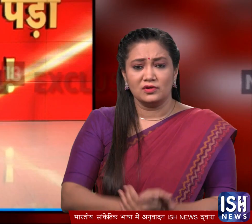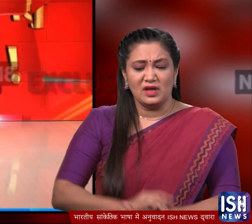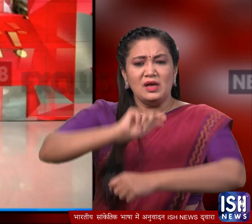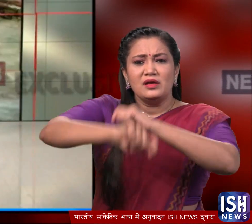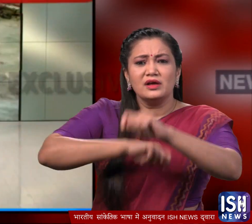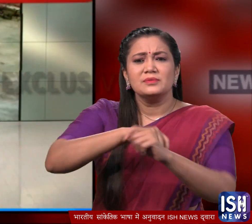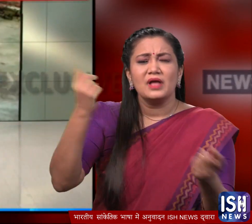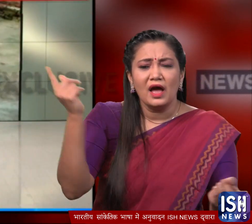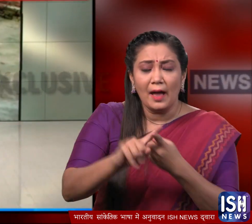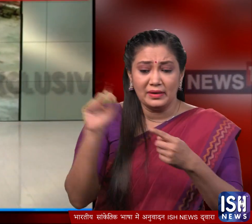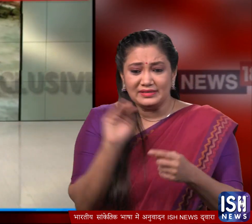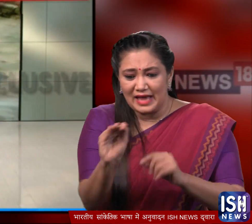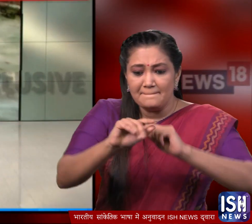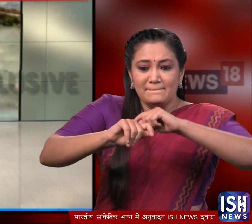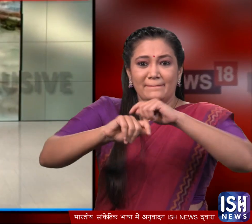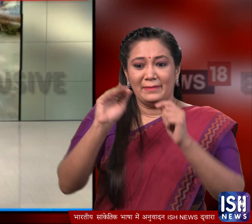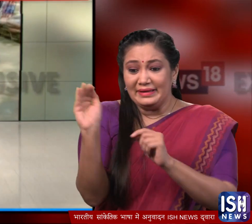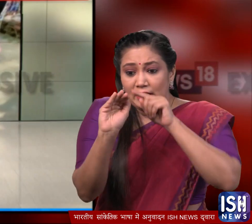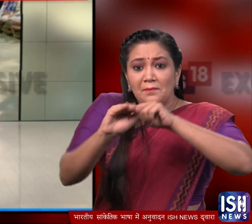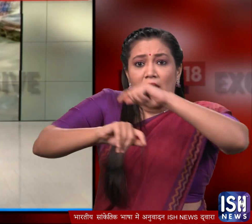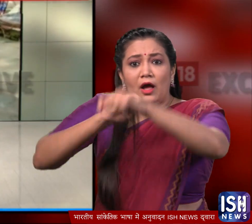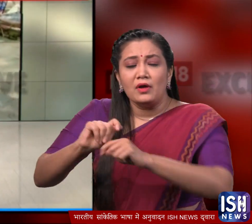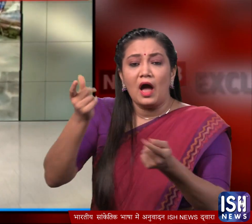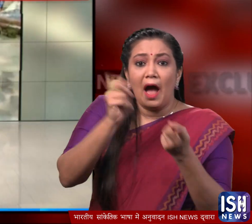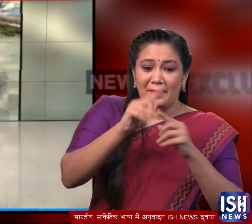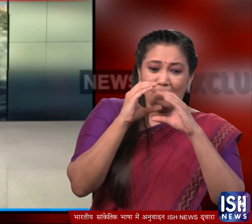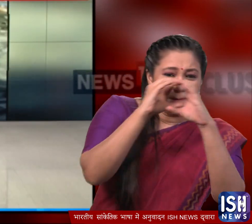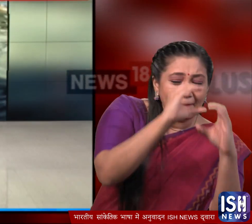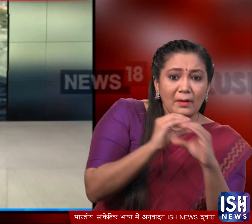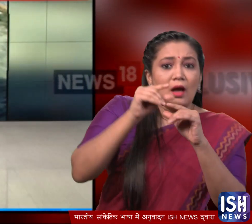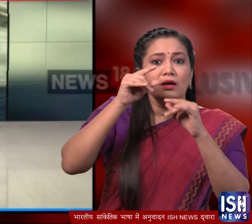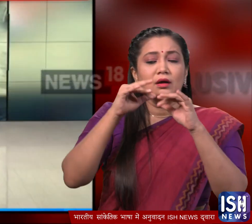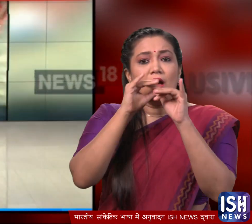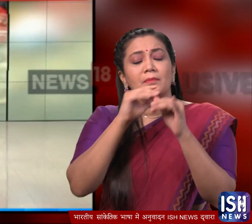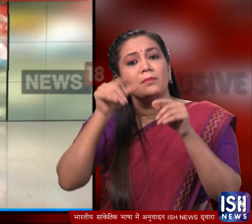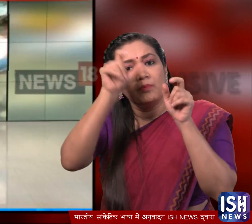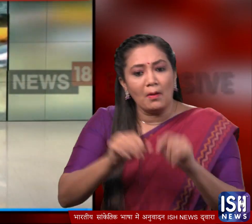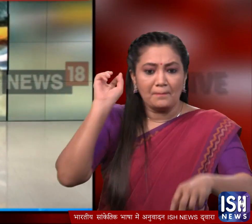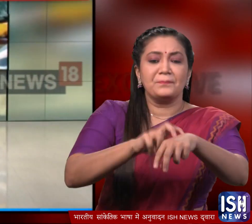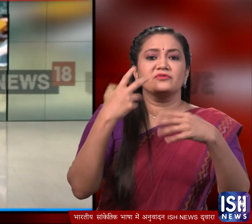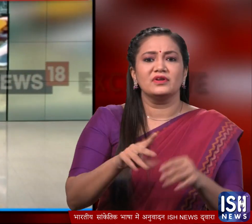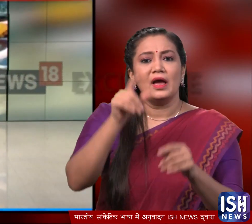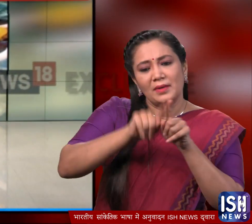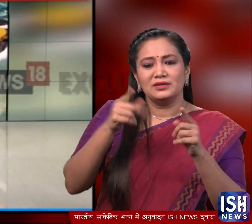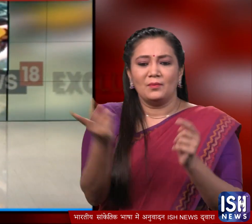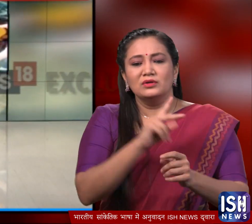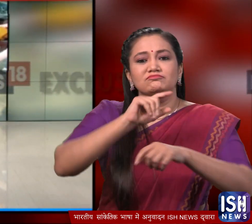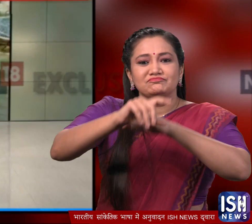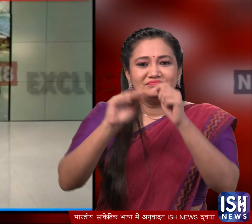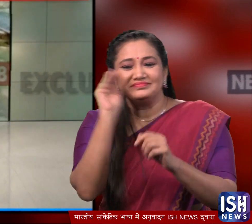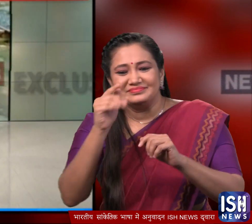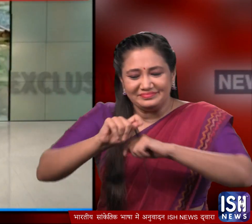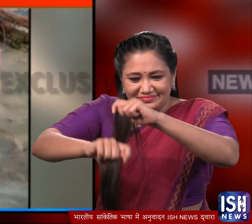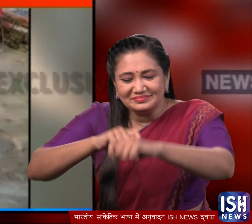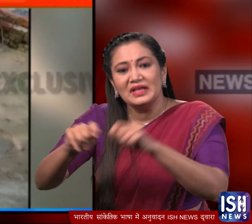वहां रक्षाबंधन के मौके पर सांपों को राखी बंधवाने के दौरान एक सांप ने सपेरे को डस लिया। वो एक इलाके में पहुंचकर महिलाओं से सांपों को राखी बंधवा